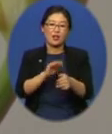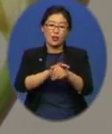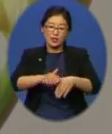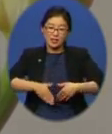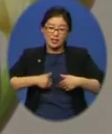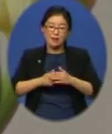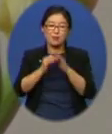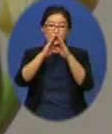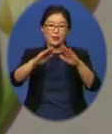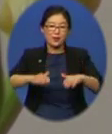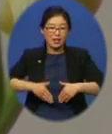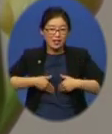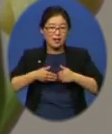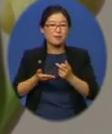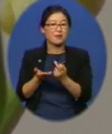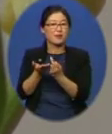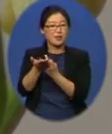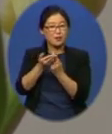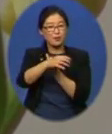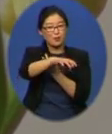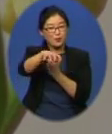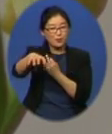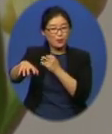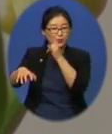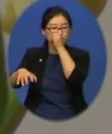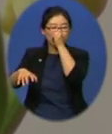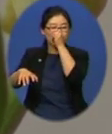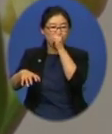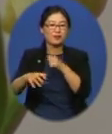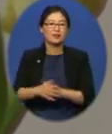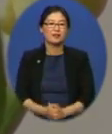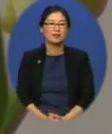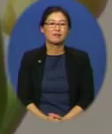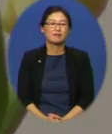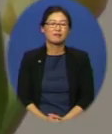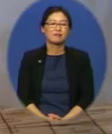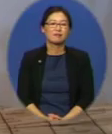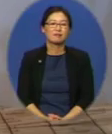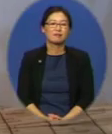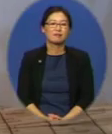전라남도, 제주도 등지에 분포하고 있다고 하며